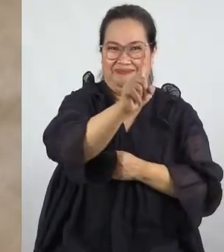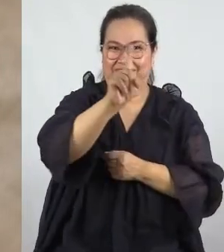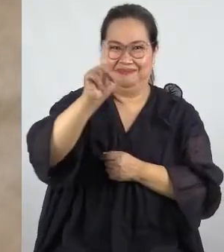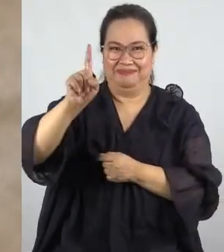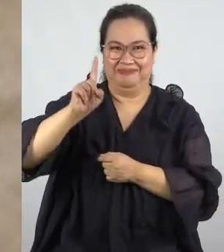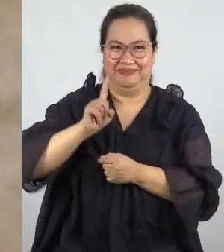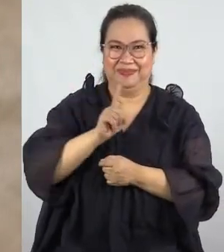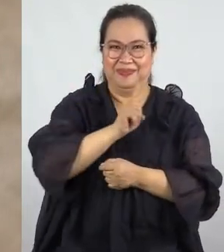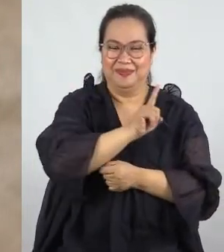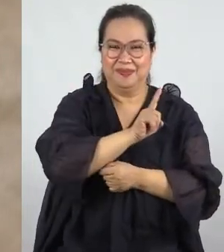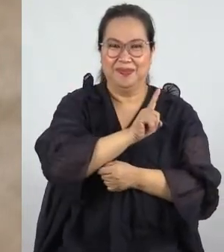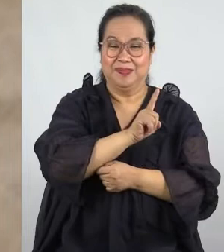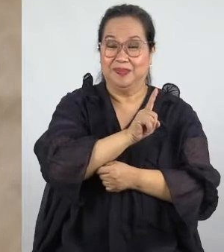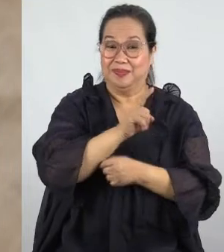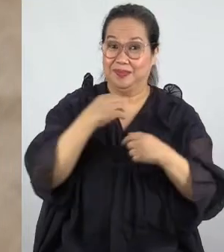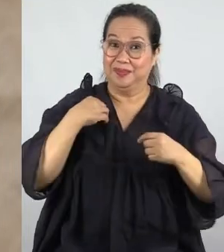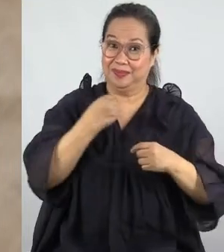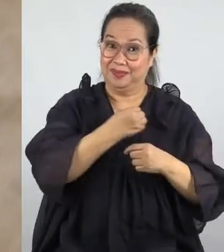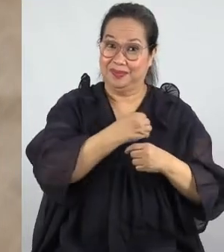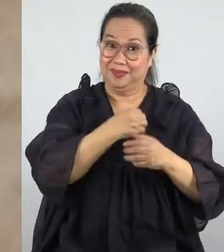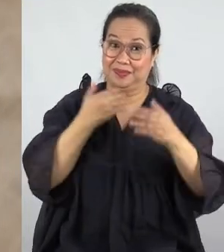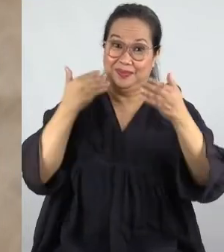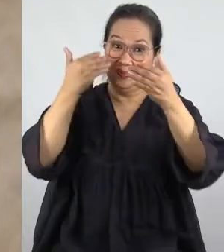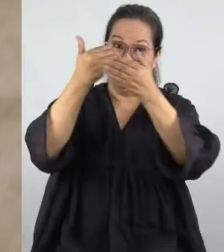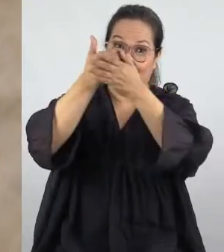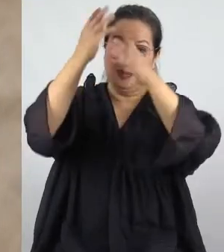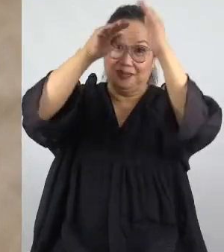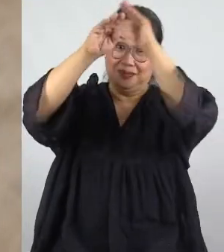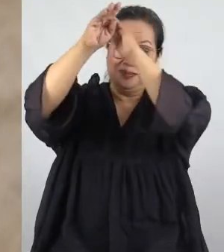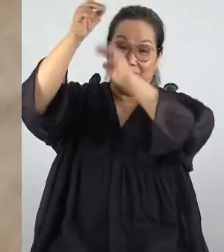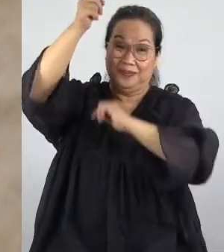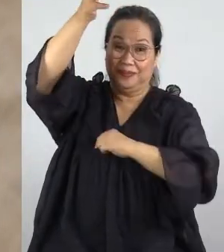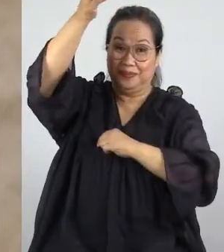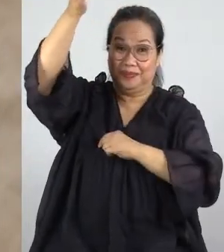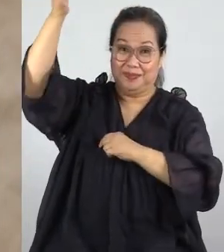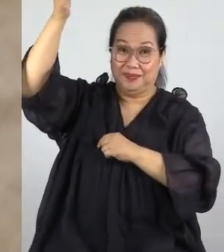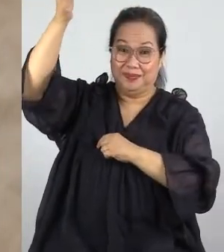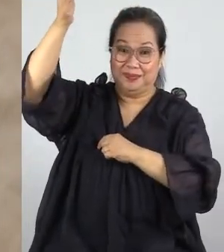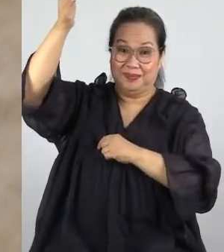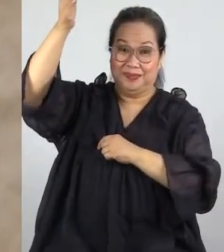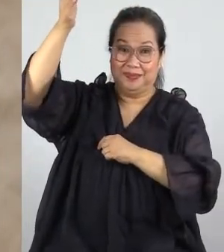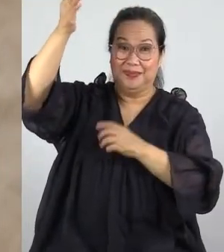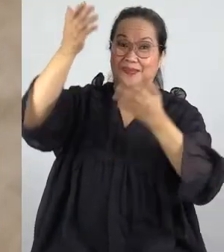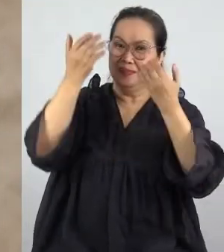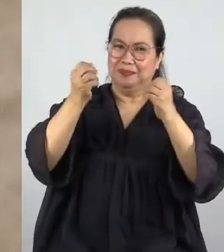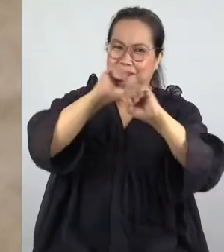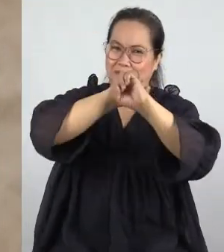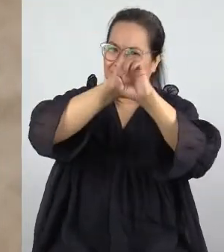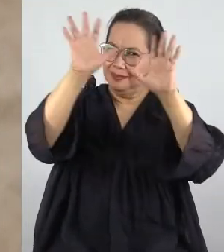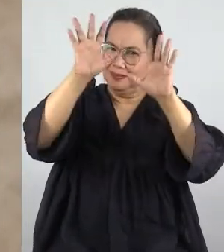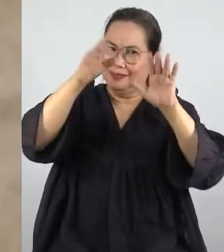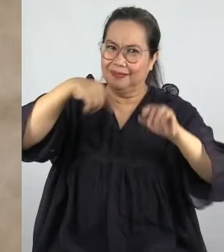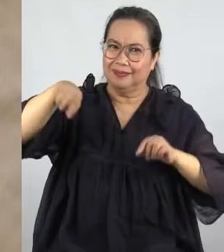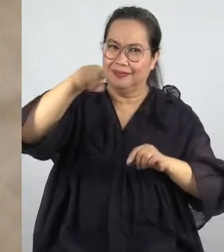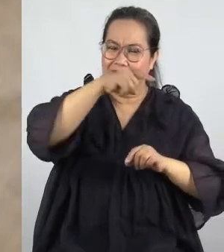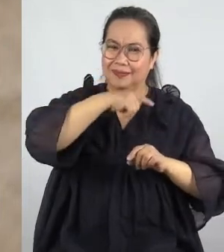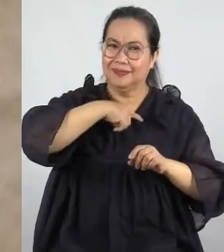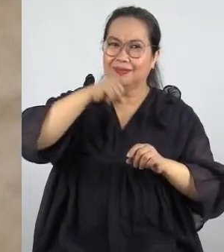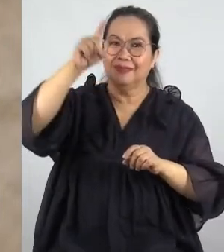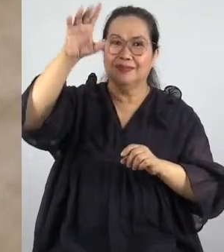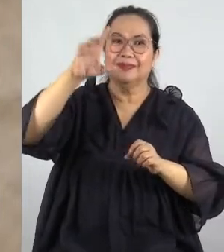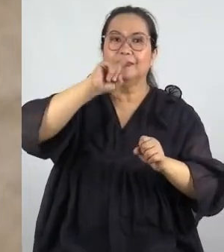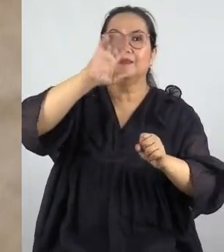atin sa ating pagdating sa kabilang buhay. Malinaw sa atin ang